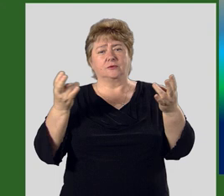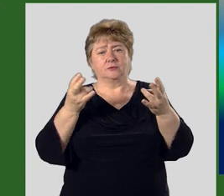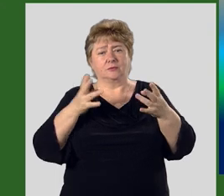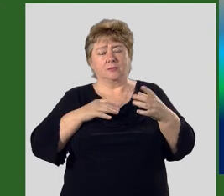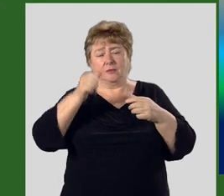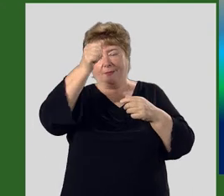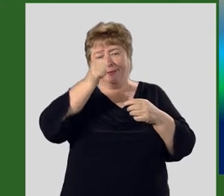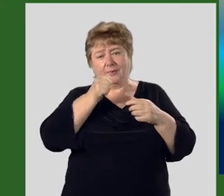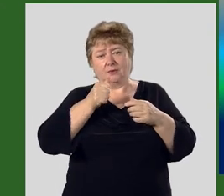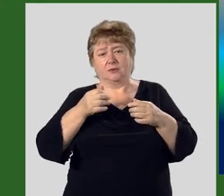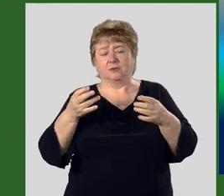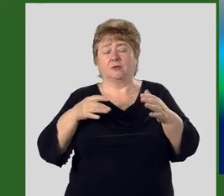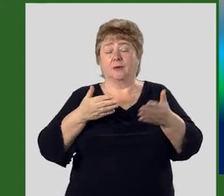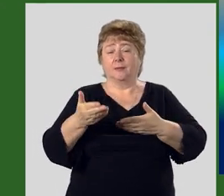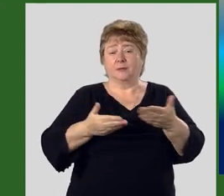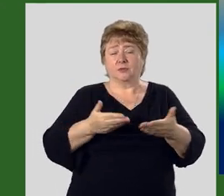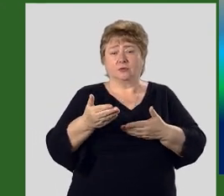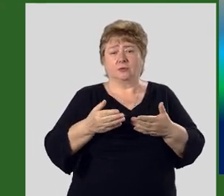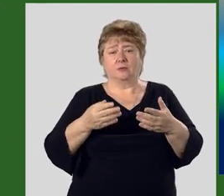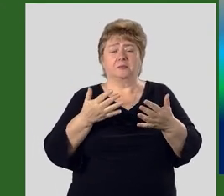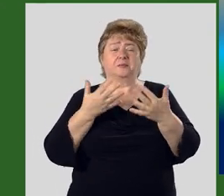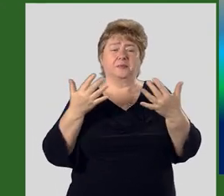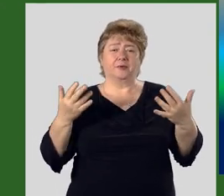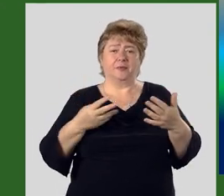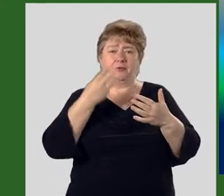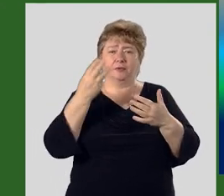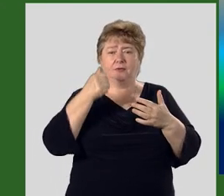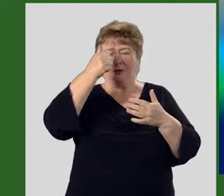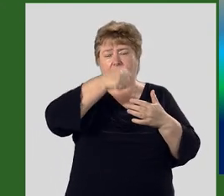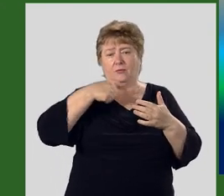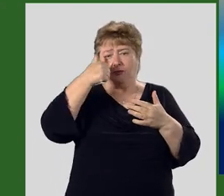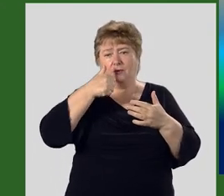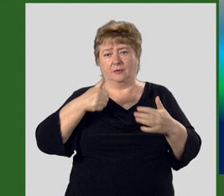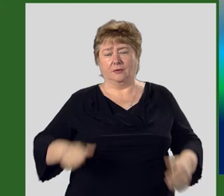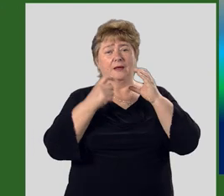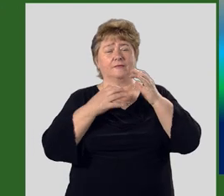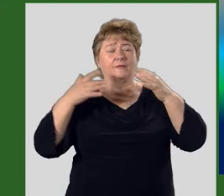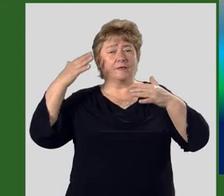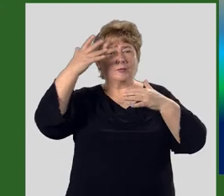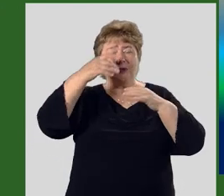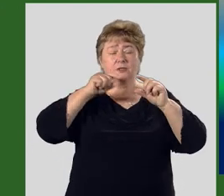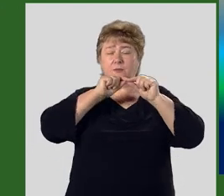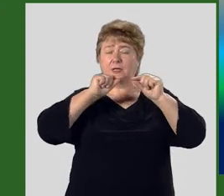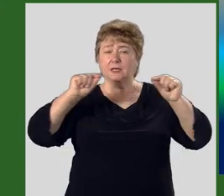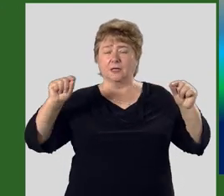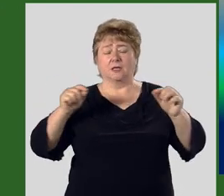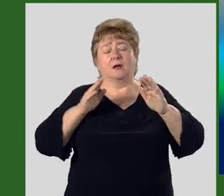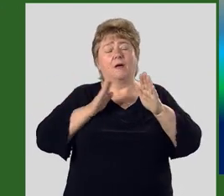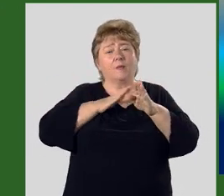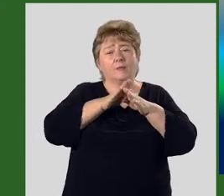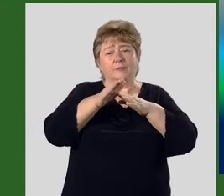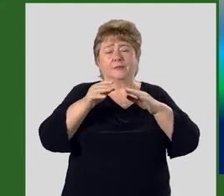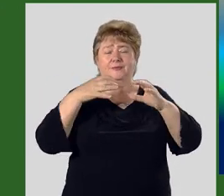около месяца, а пройти пешком – примерно 3 года. Экватор – воображаемая линия,